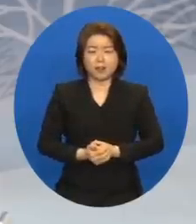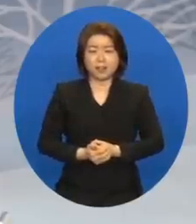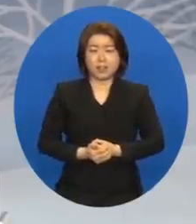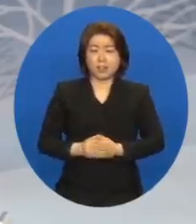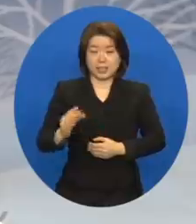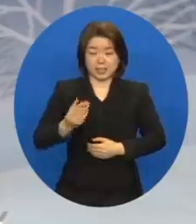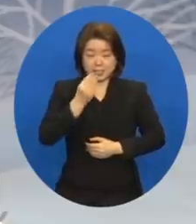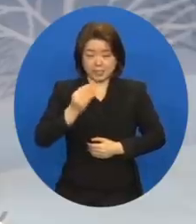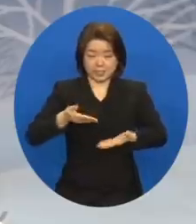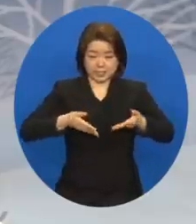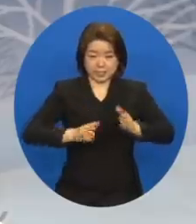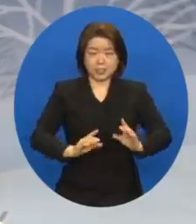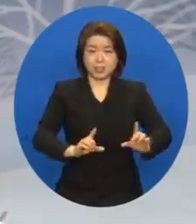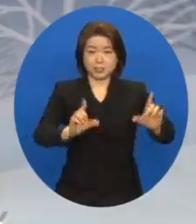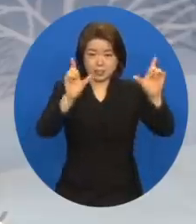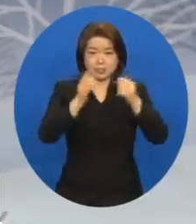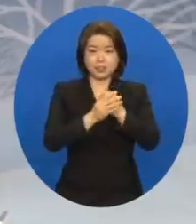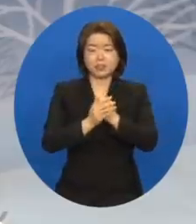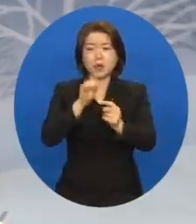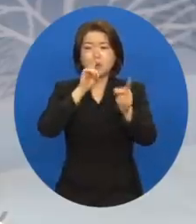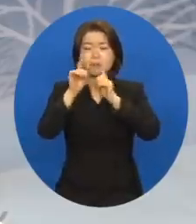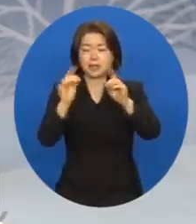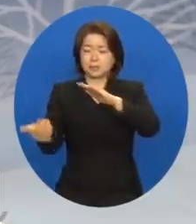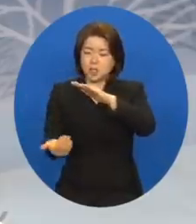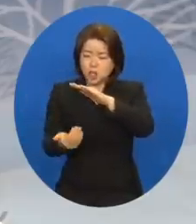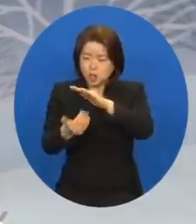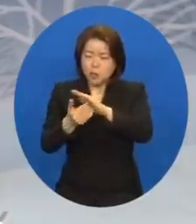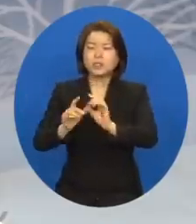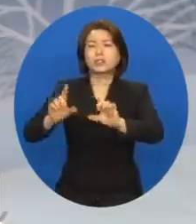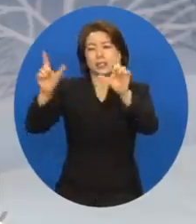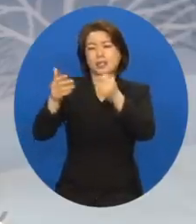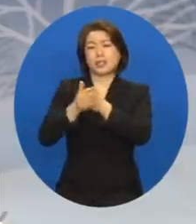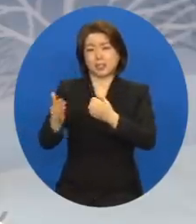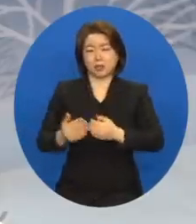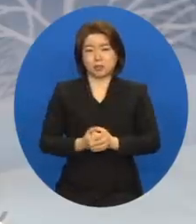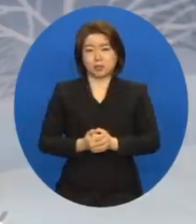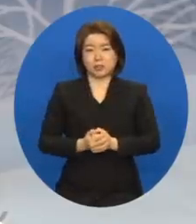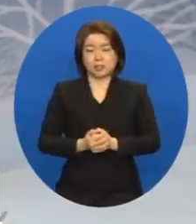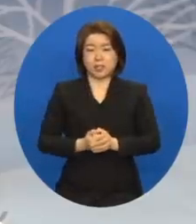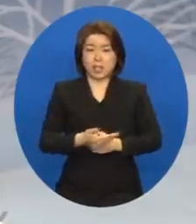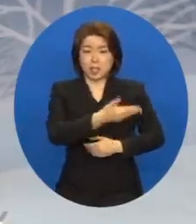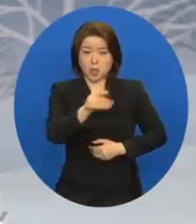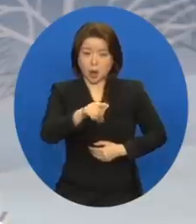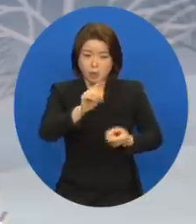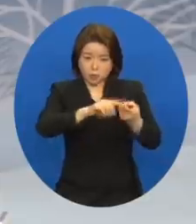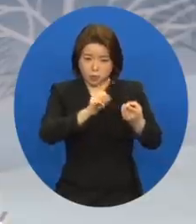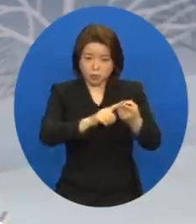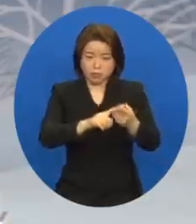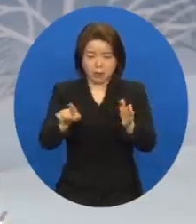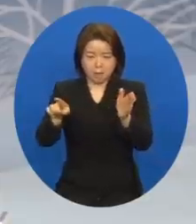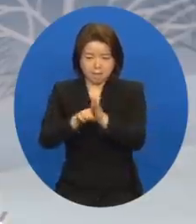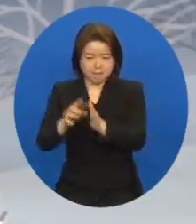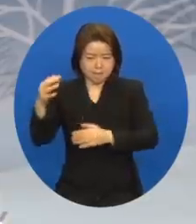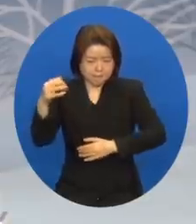말씀이 성취된 날이기 때문에 그렇습니다. 여러분이 그 사실을 지금 믿음으로 취하시기 바랍니다.